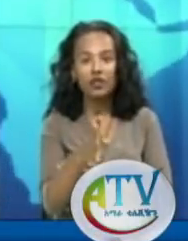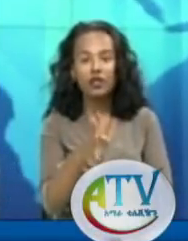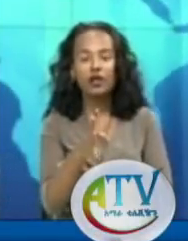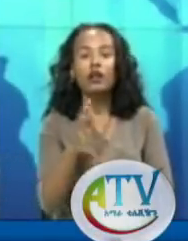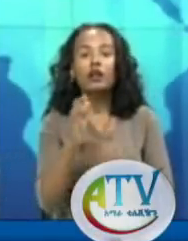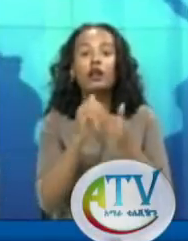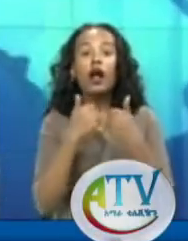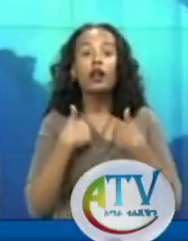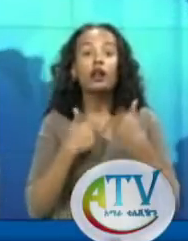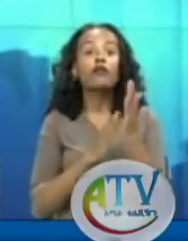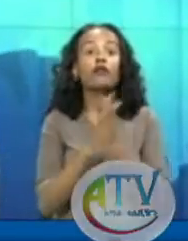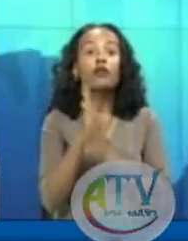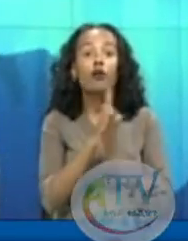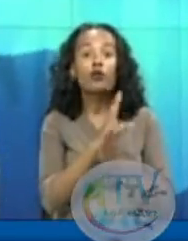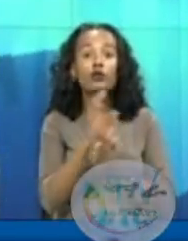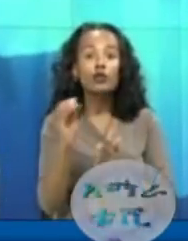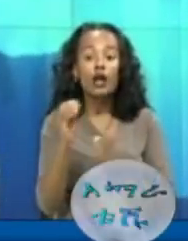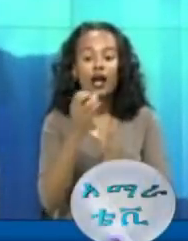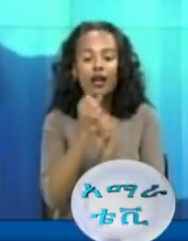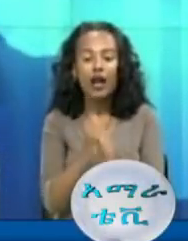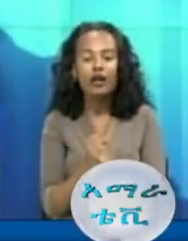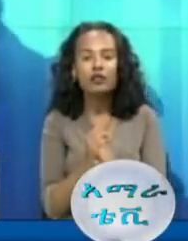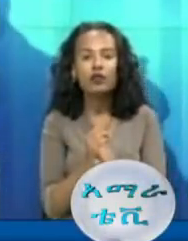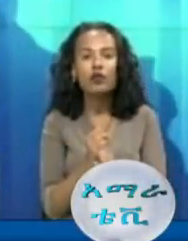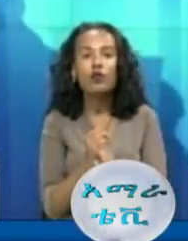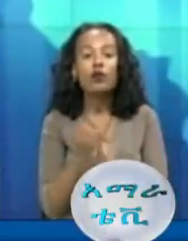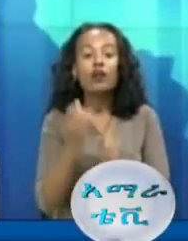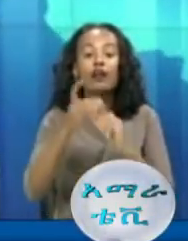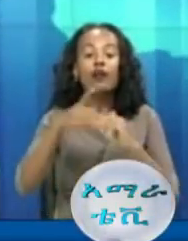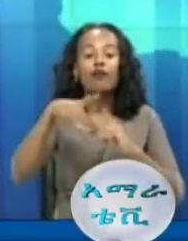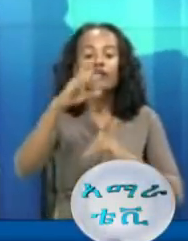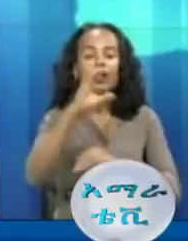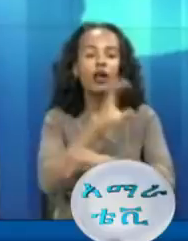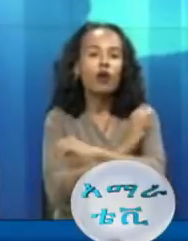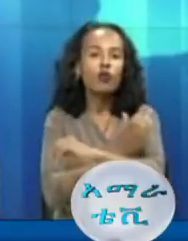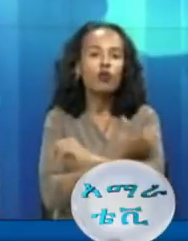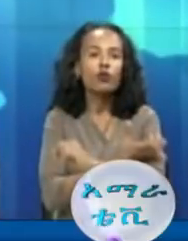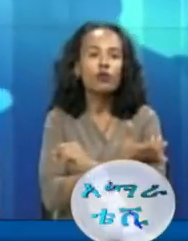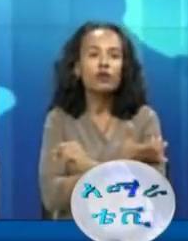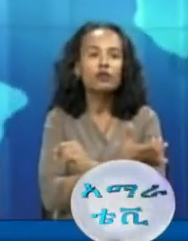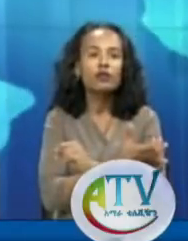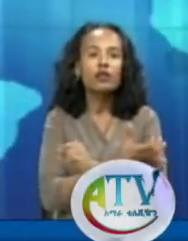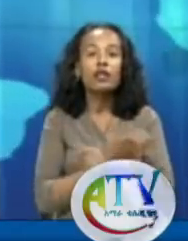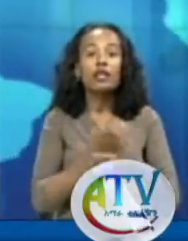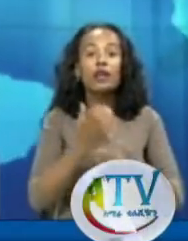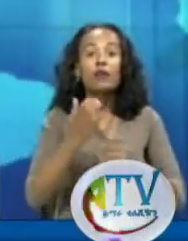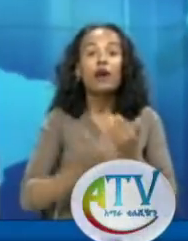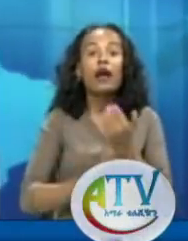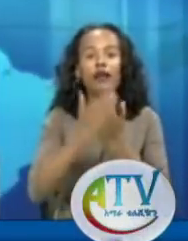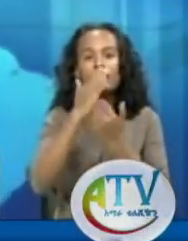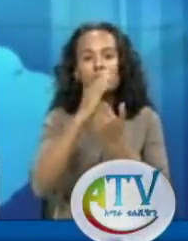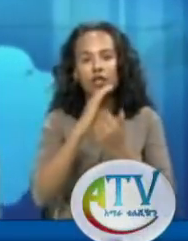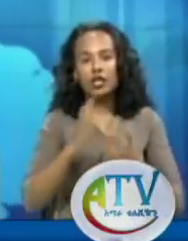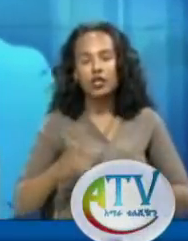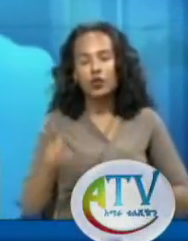ላለን ፍላጎትና ለያዝነው ቁርጠኝነት ከፍተኛ ጉልበት የሚያጎናጽፈን ይሆናል።